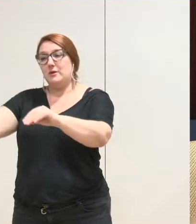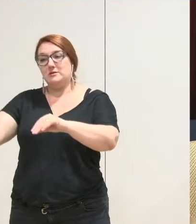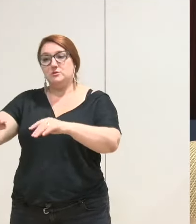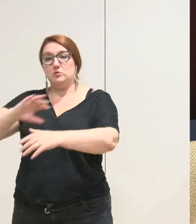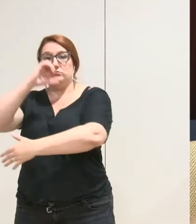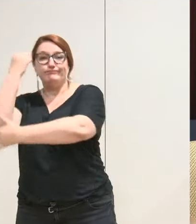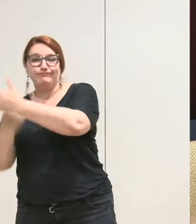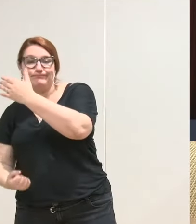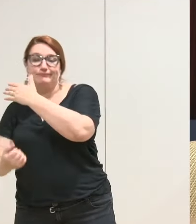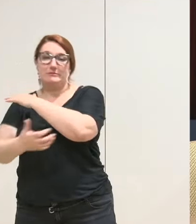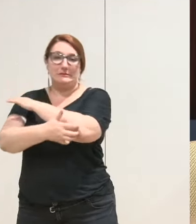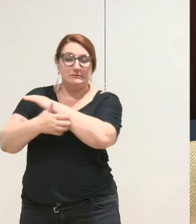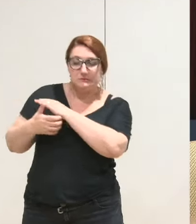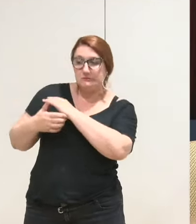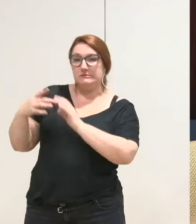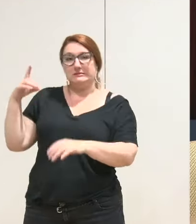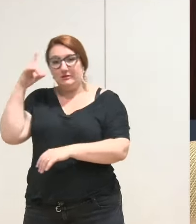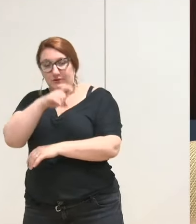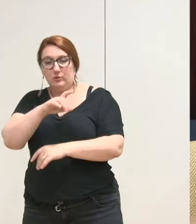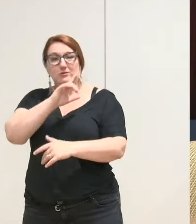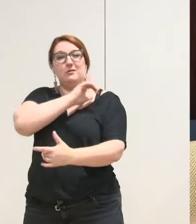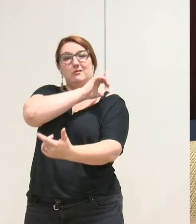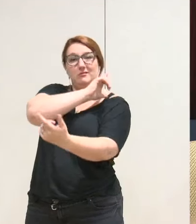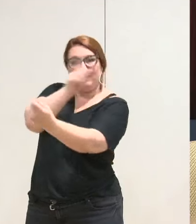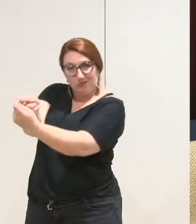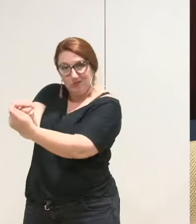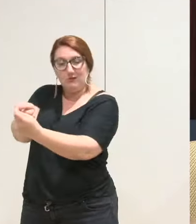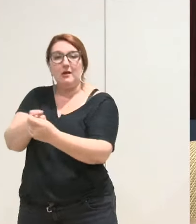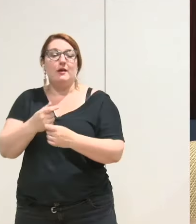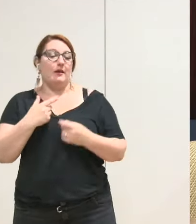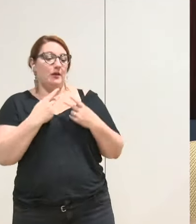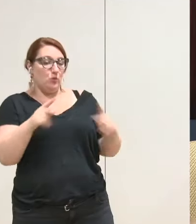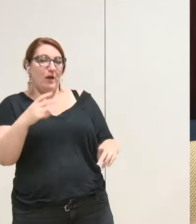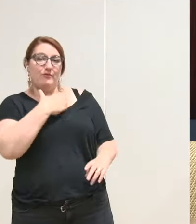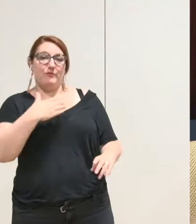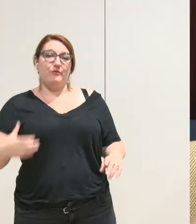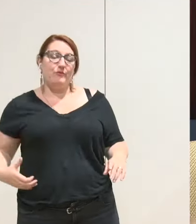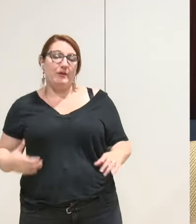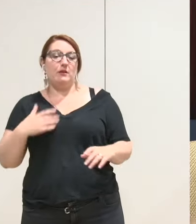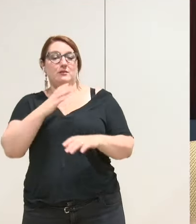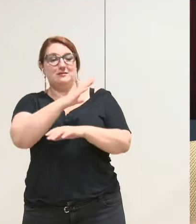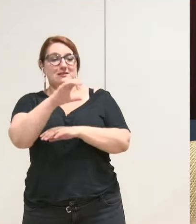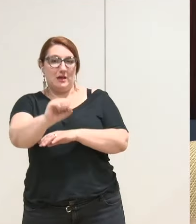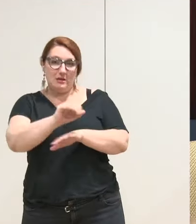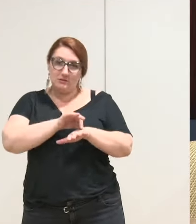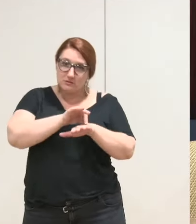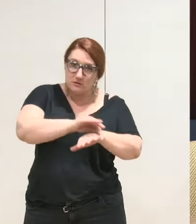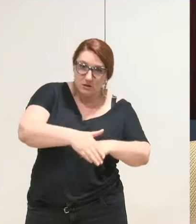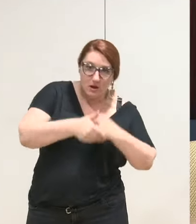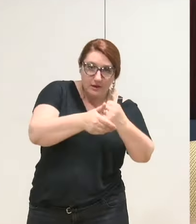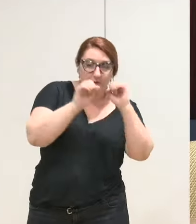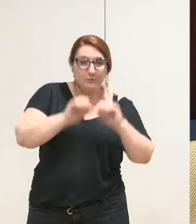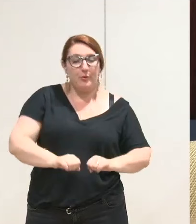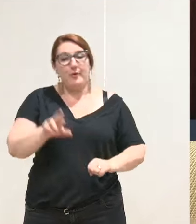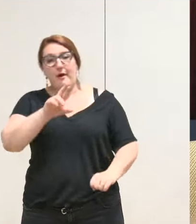sociales et de permettre à la ville de pouvoir accompagner le CCAS notamment sur les fonctions support tel les finances et les